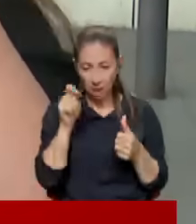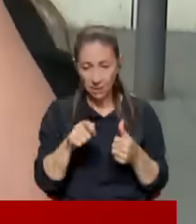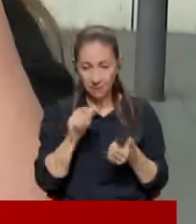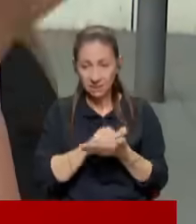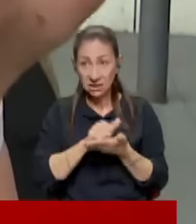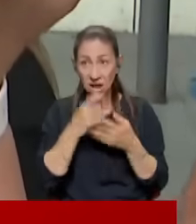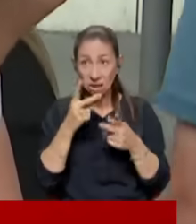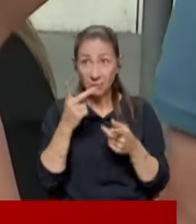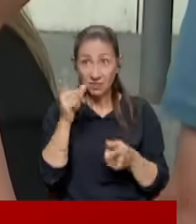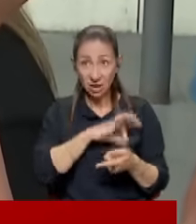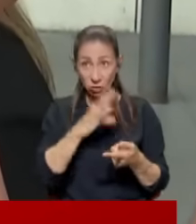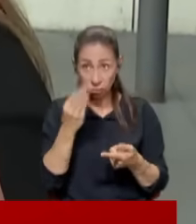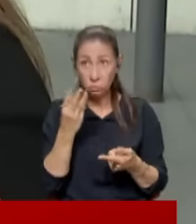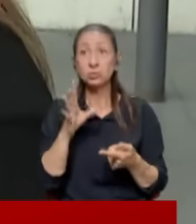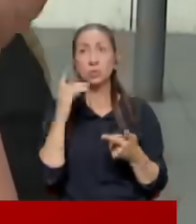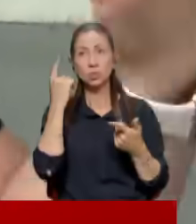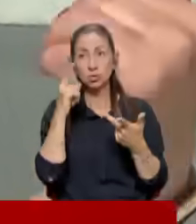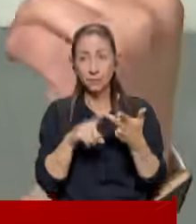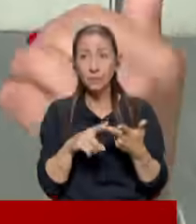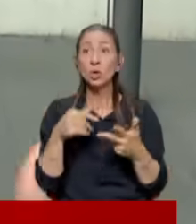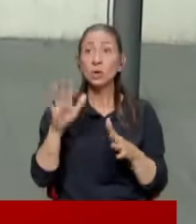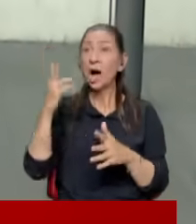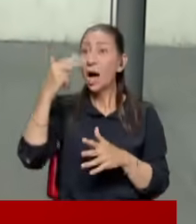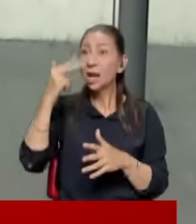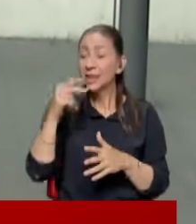basın açıklamasının bir işe yarayıp yaramayacağını mı düşüneceğim? Yoksa